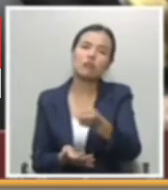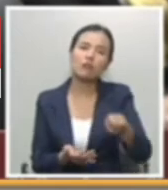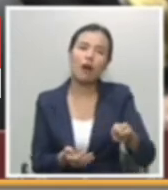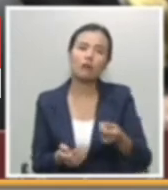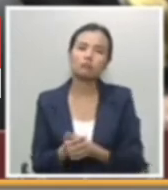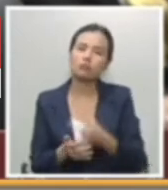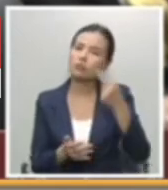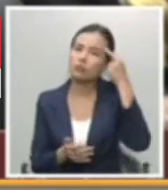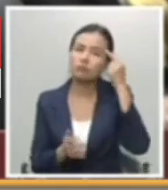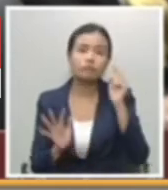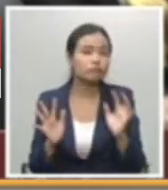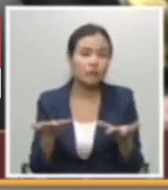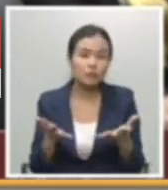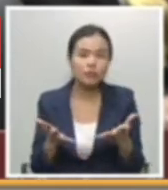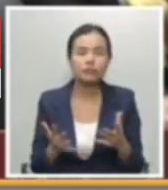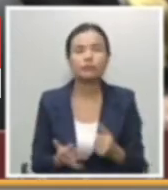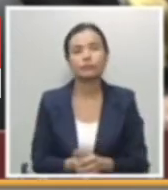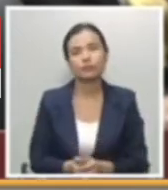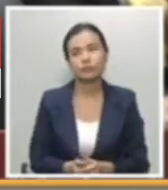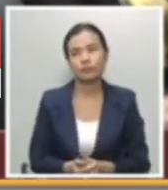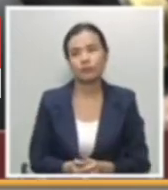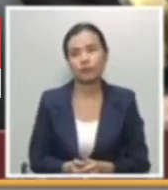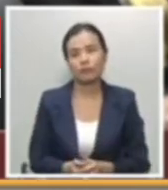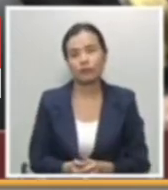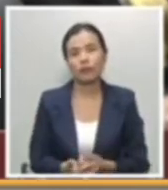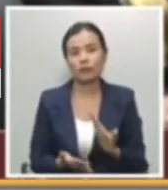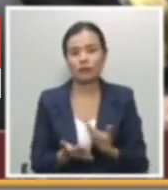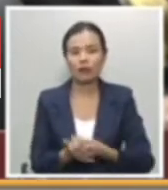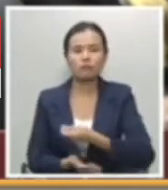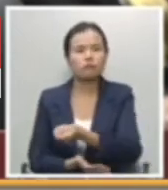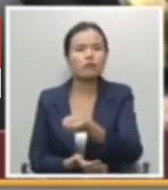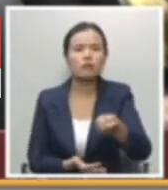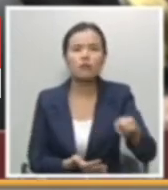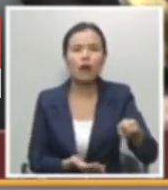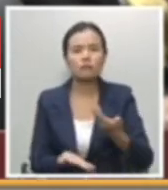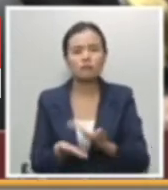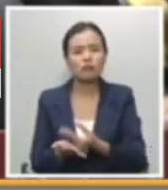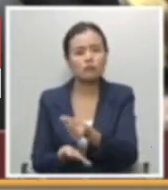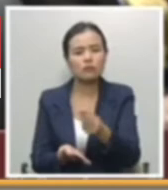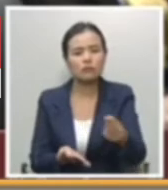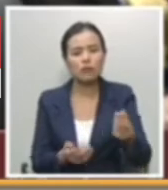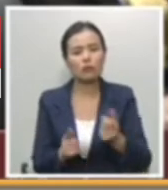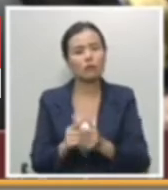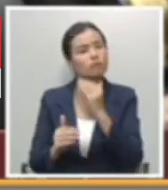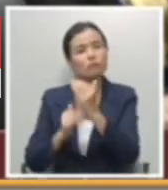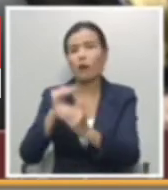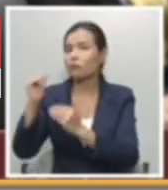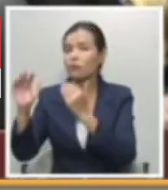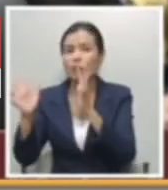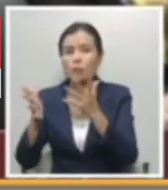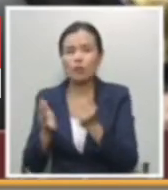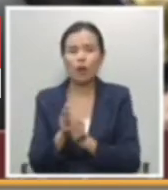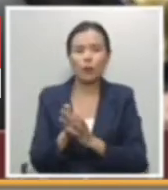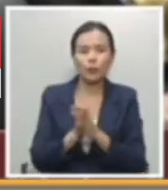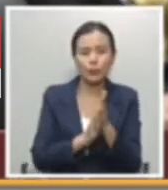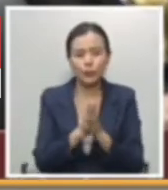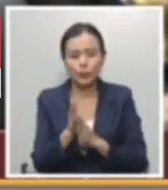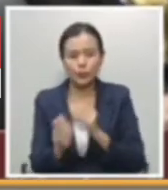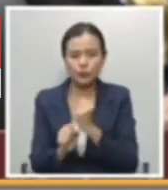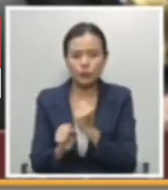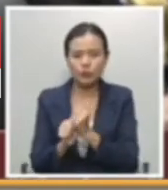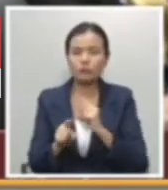ที่ผมกราบเรียนการไปแจกนี้มันไม่ได้มีการนำไปพัฒนาหรือให้เกิดแจกแรงจูงใจในการผลิตเล